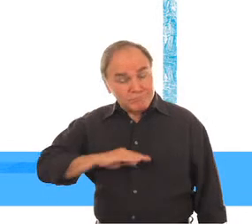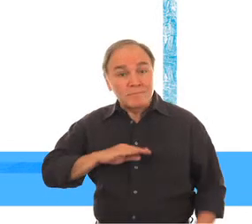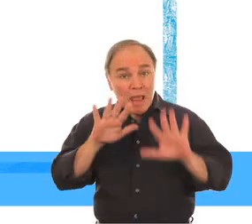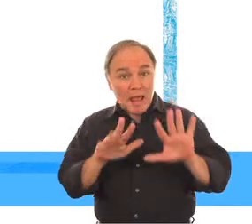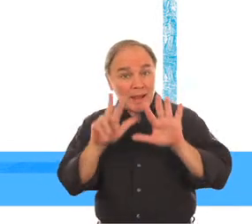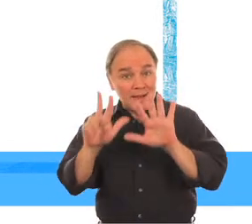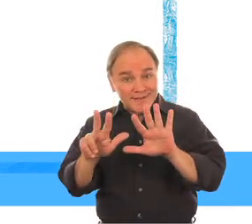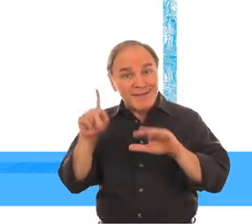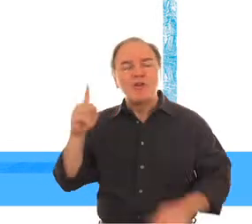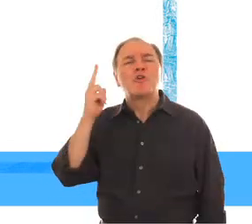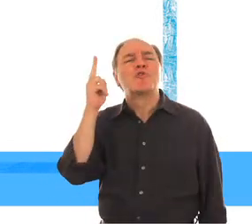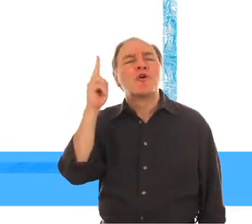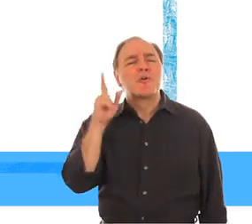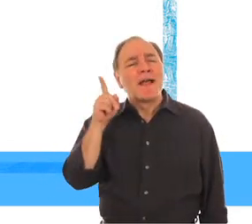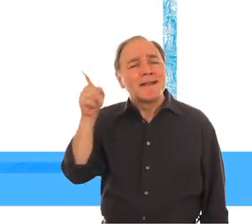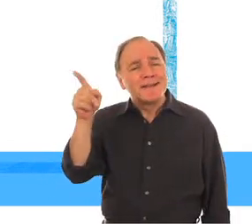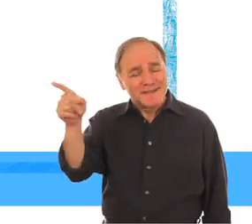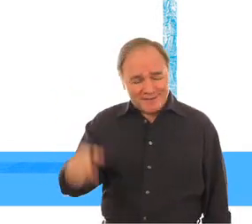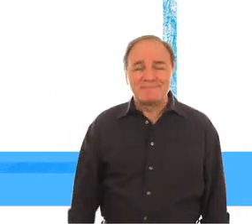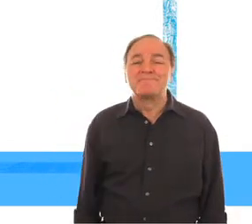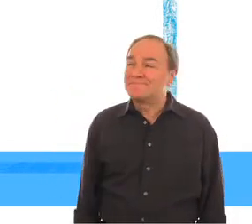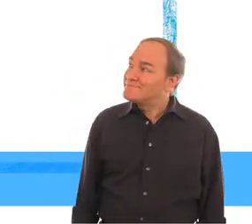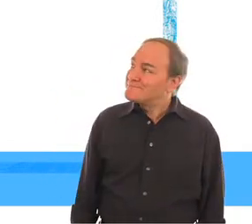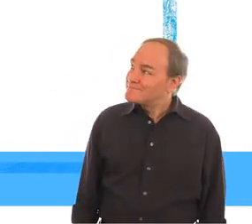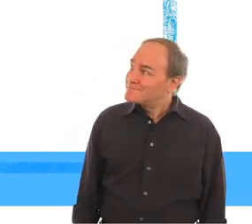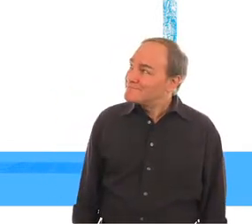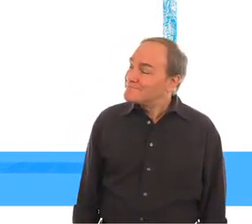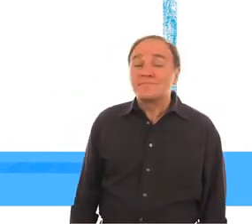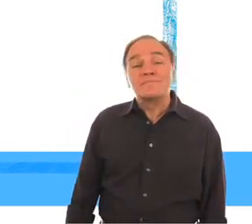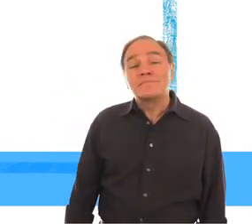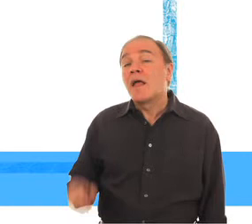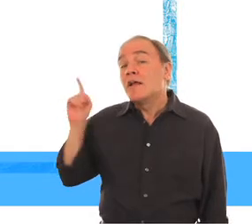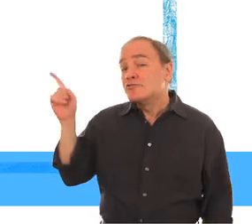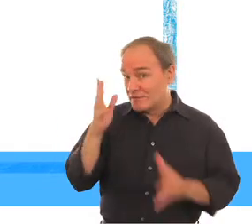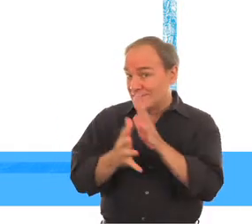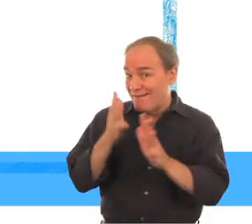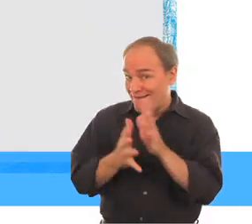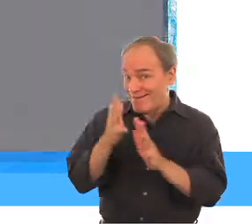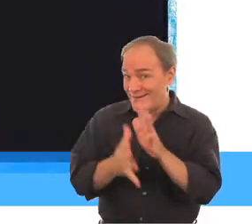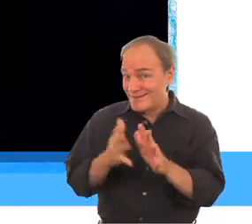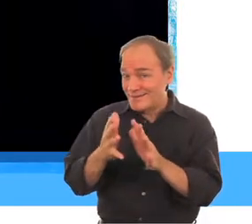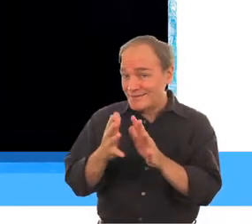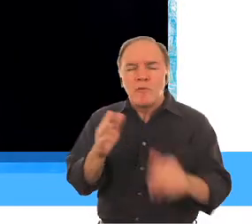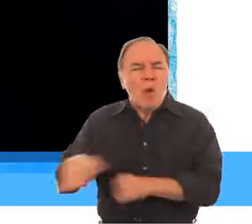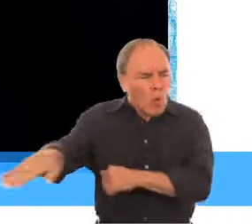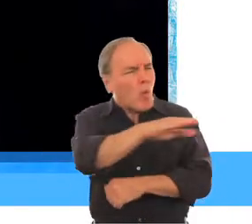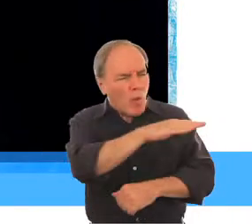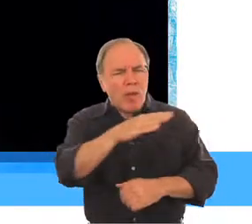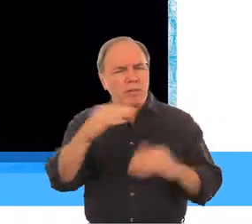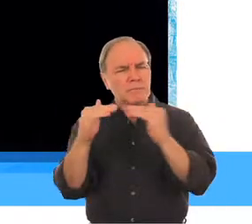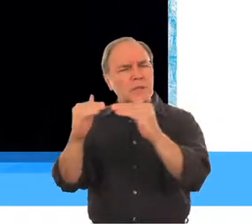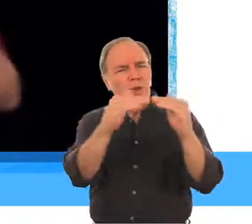Un point de vue d'Uruguay, Maria Emilia Rio-Torto, 18 ans, Montevideo. Maria s'exprime dans la langue des signes. Nous